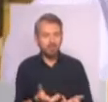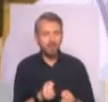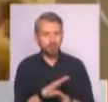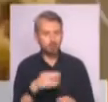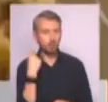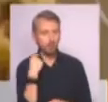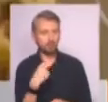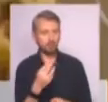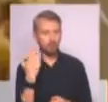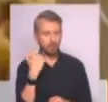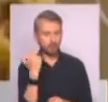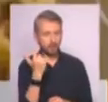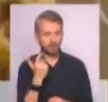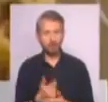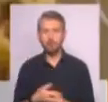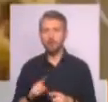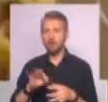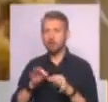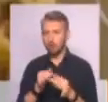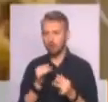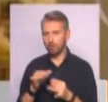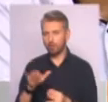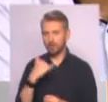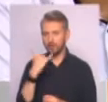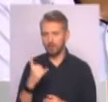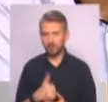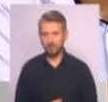це детально поговоримо після телефонного дзвінка. Слухаємо вас.